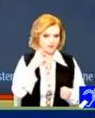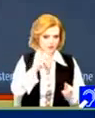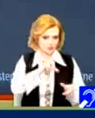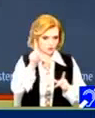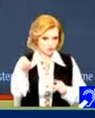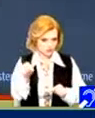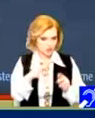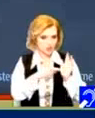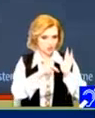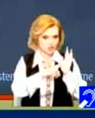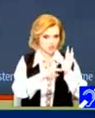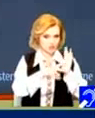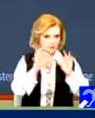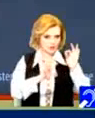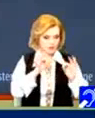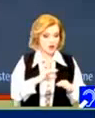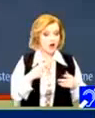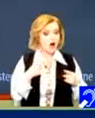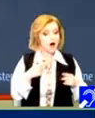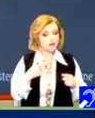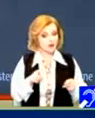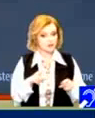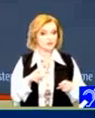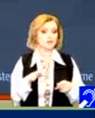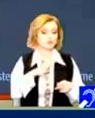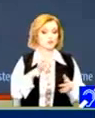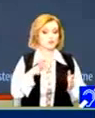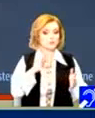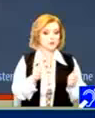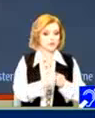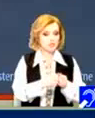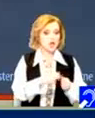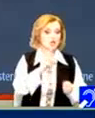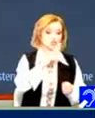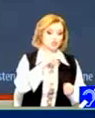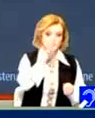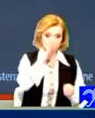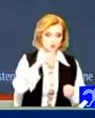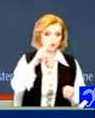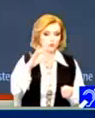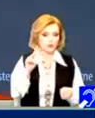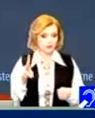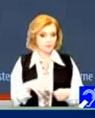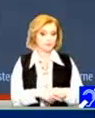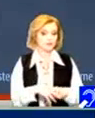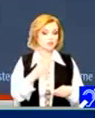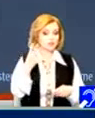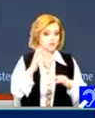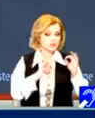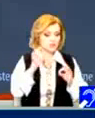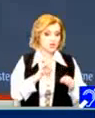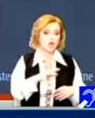13% din cazurile de contrabandă au fost găsite pe ruta Avia Chișinău-Dublin. În 6% dintre cazurile